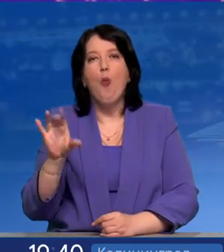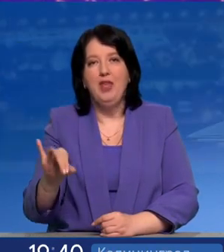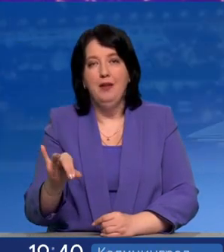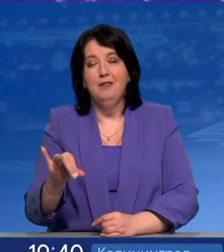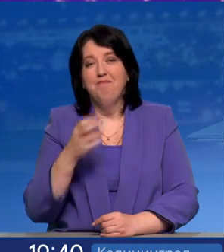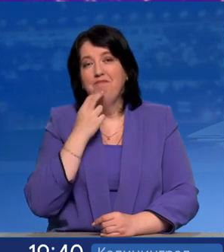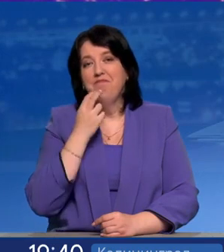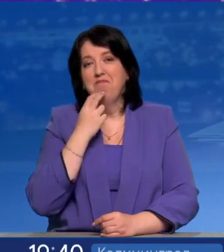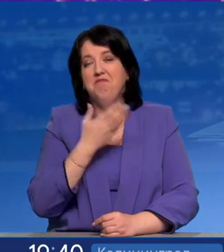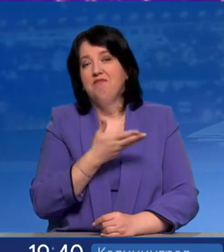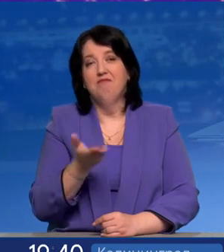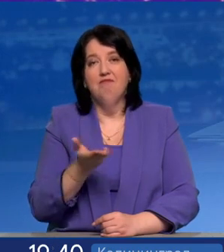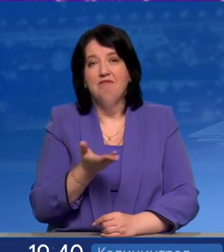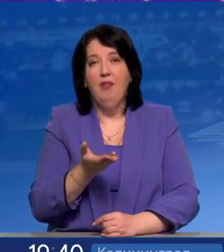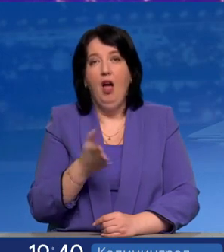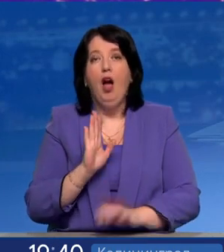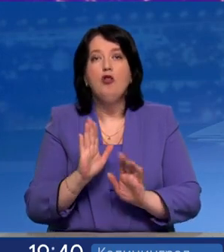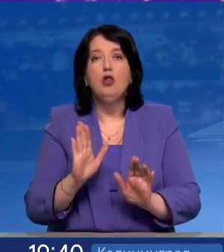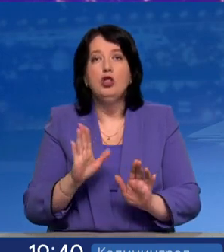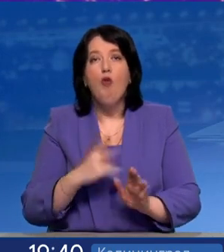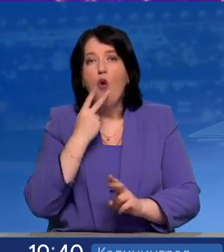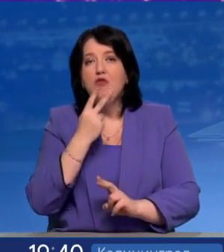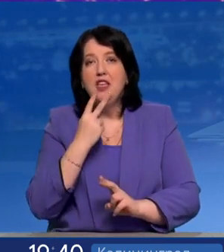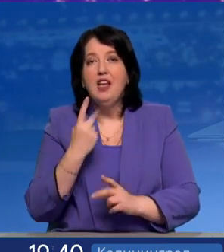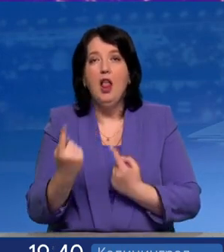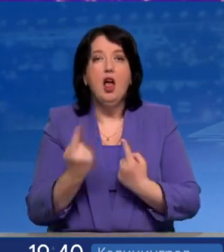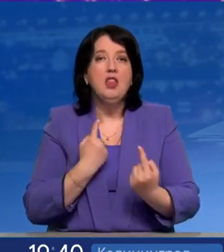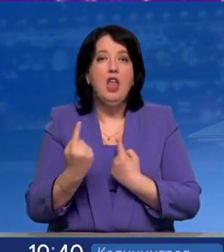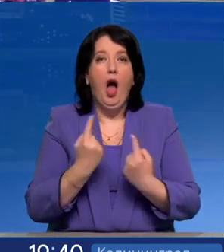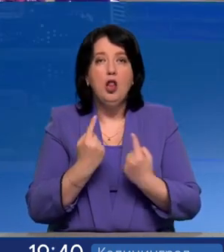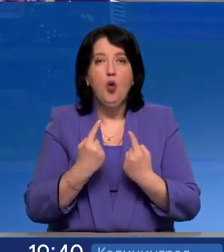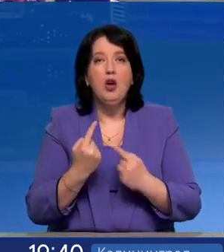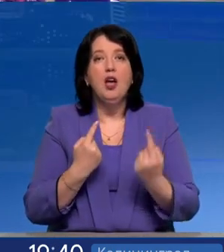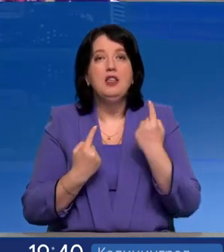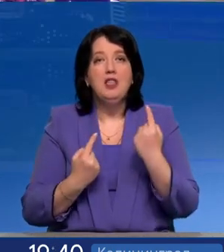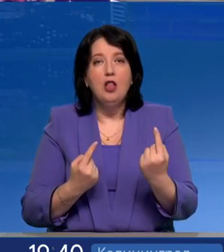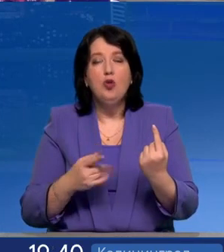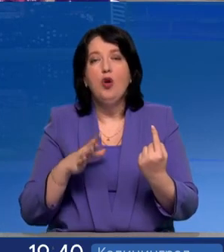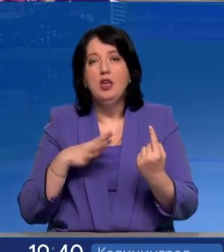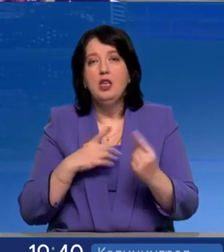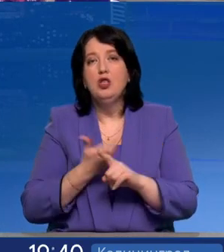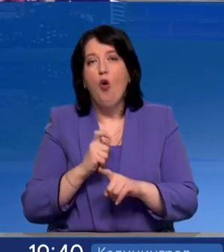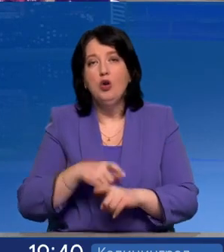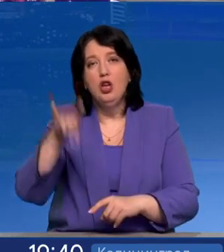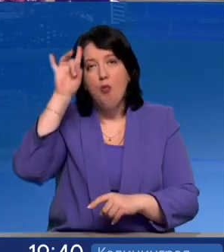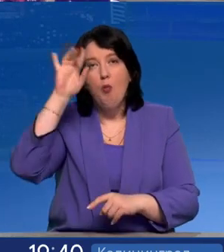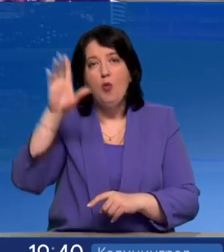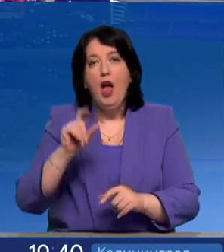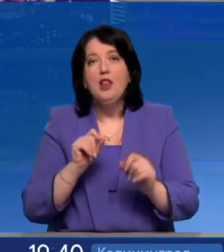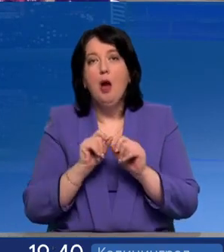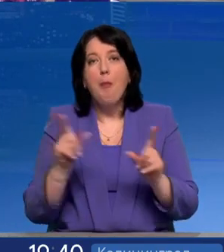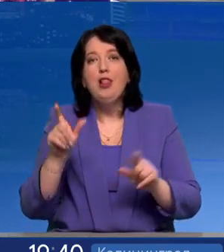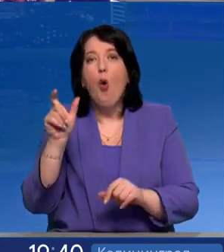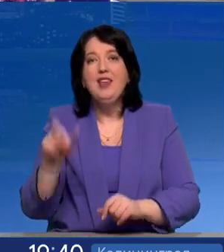Игорь Владимирович, только что мы с вами наблюдали диалог с одной из самых популярных и хорошо зарабатывающих блогерш в нашей стране.